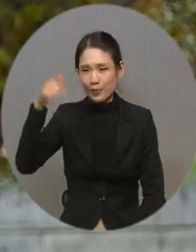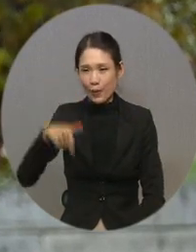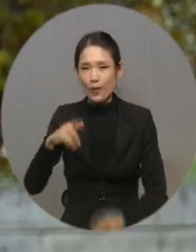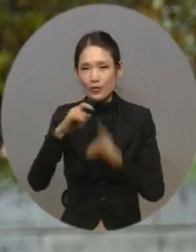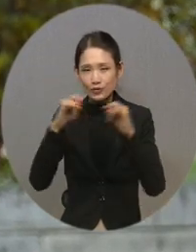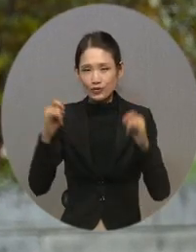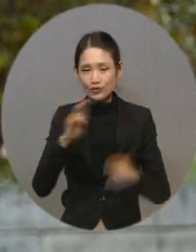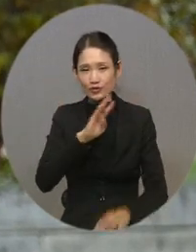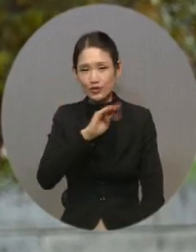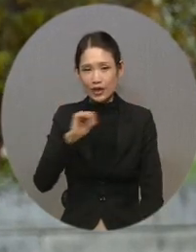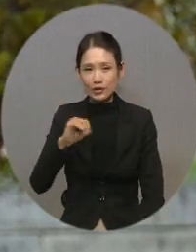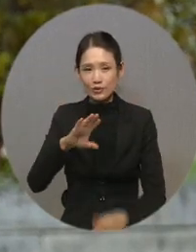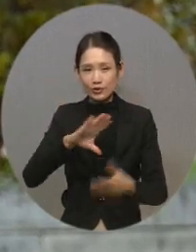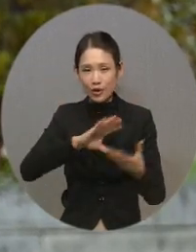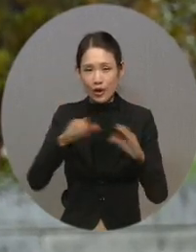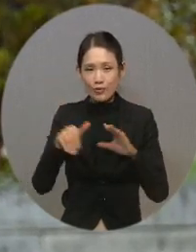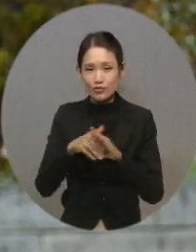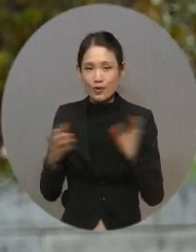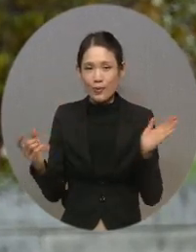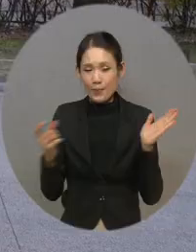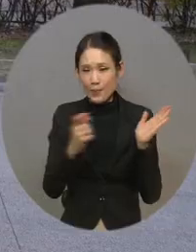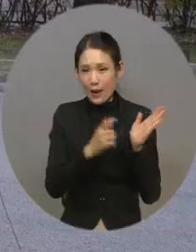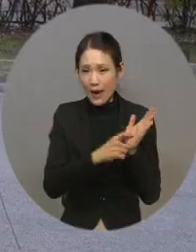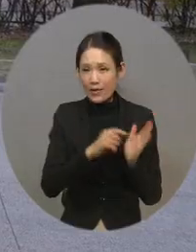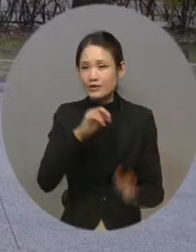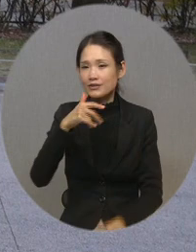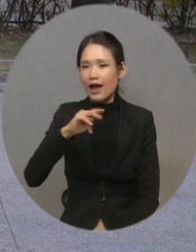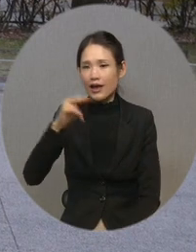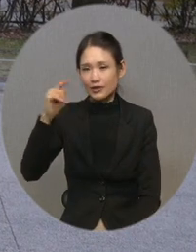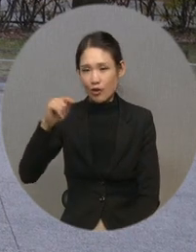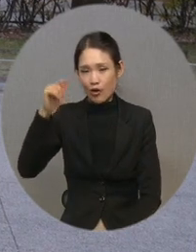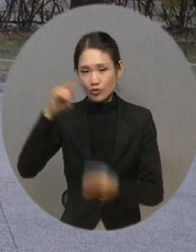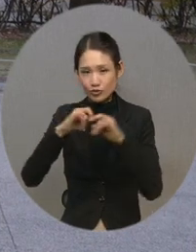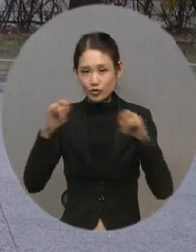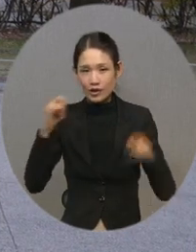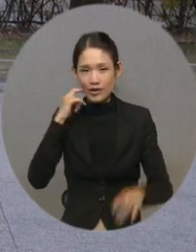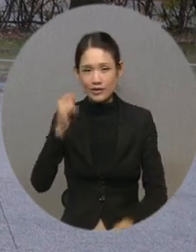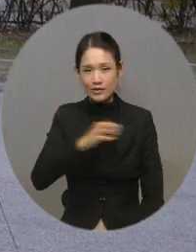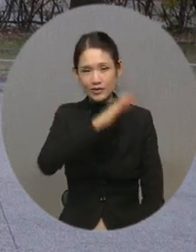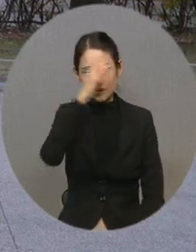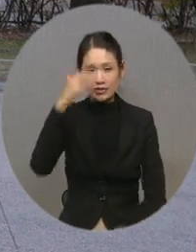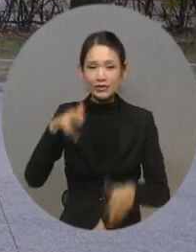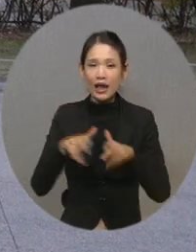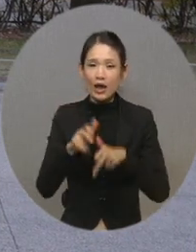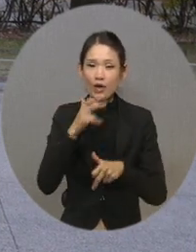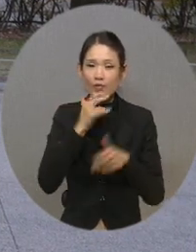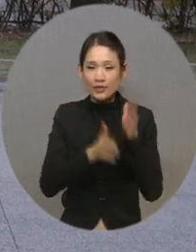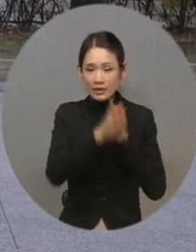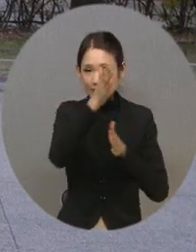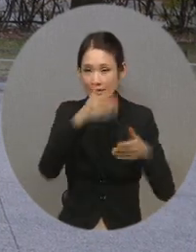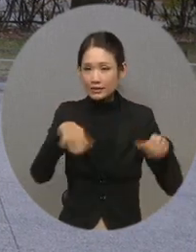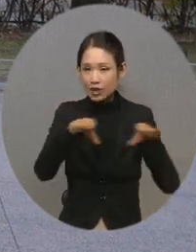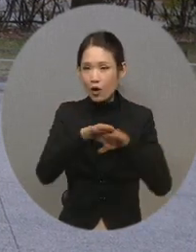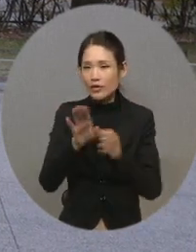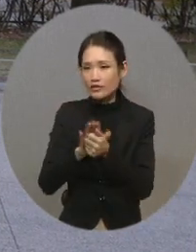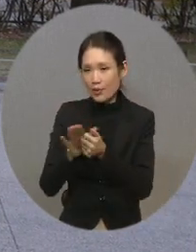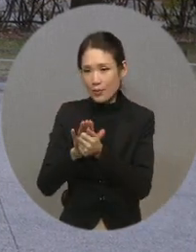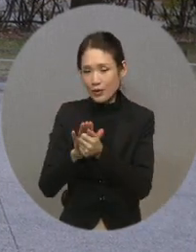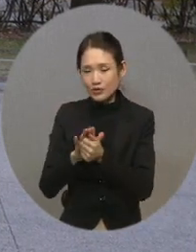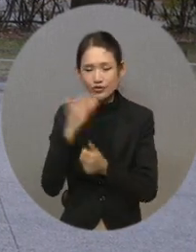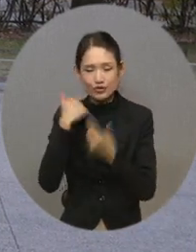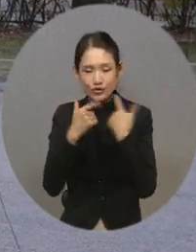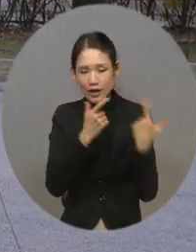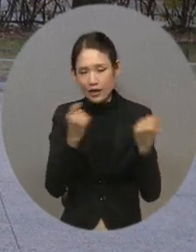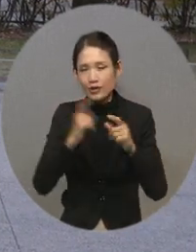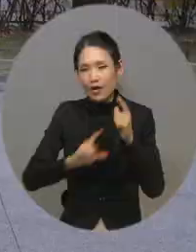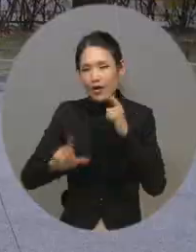유네스코 세계문화유산으로 등재된 창덕궁까지 이 아름다운 궁궐을 배리어프리 시설과 서비스로 누구나 더 가까이